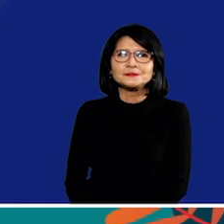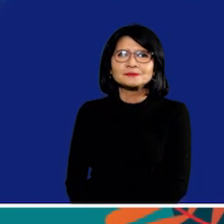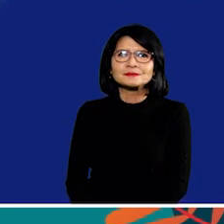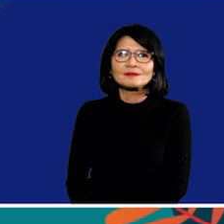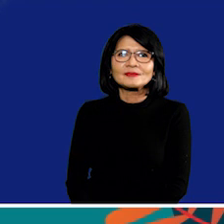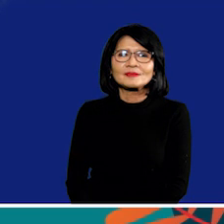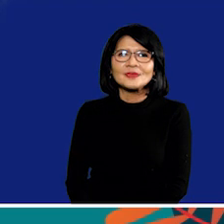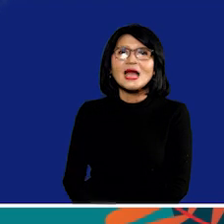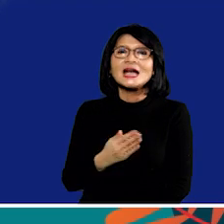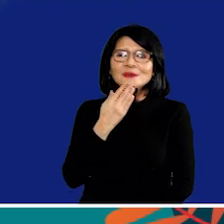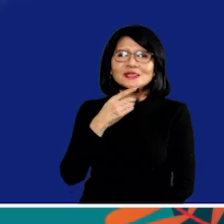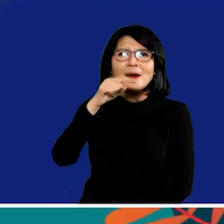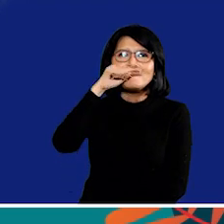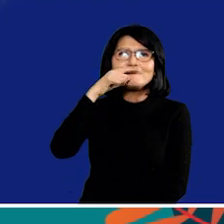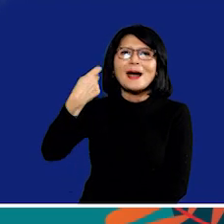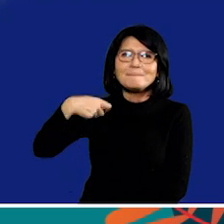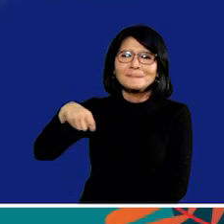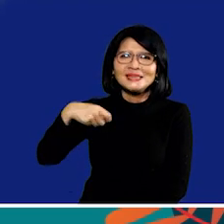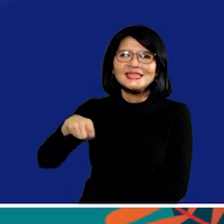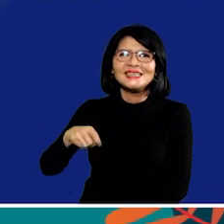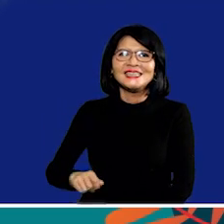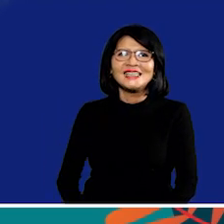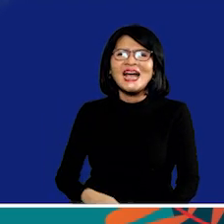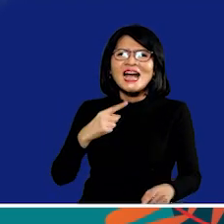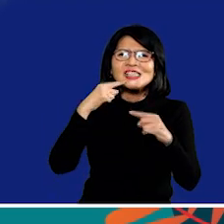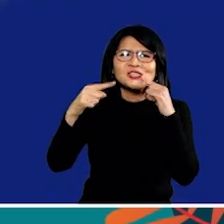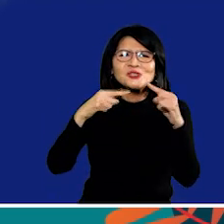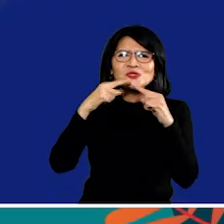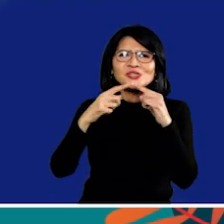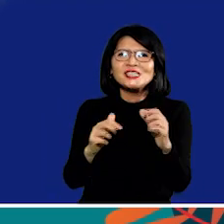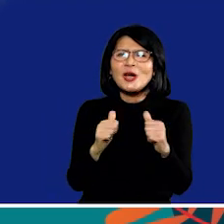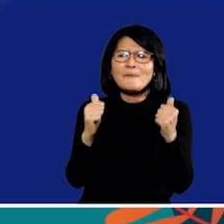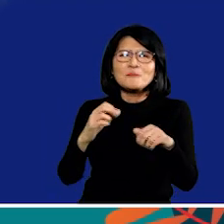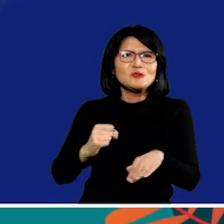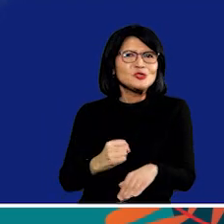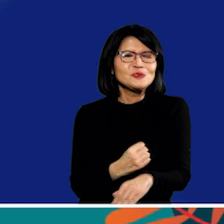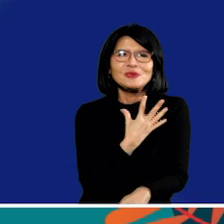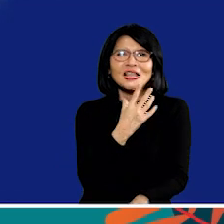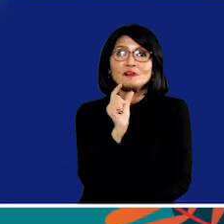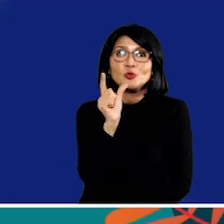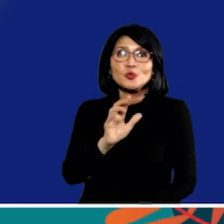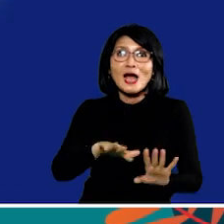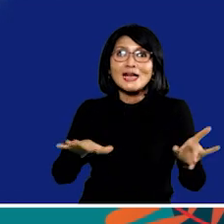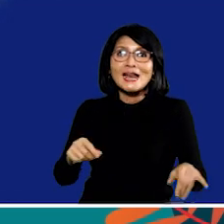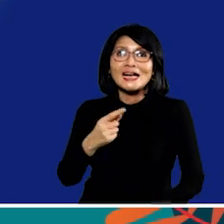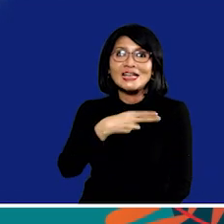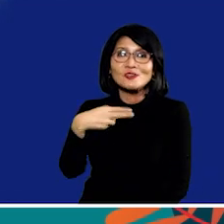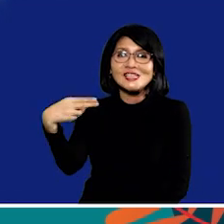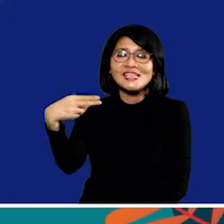kasih Mas Menteri Nadiem Anwar Makarim untuk waktunya dan juga sesi diskusi yang sangat inspiratif untuk anak-anak Indonesia. Terima